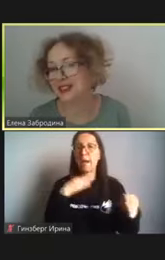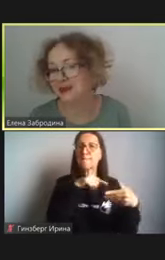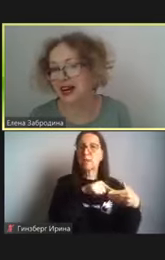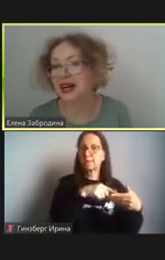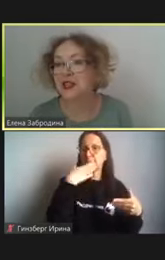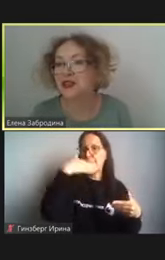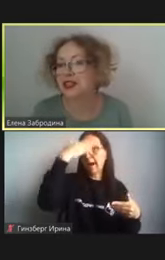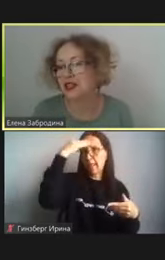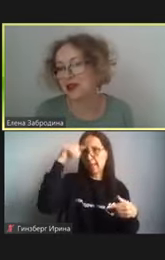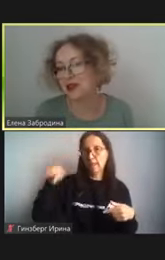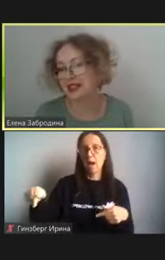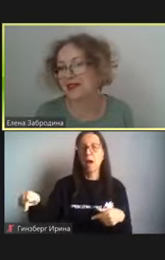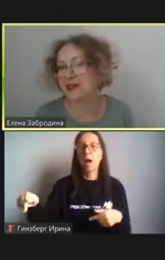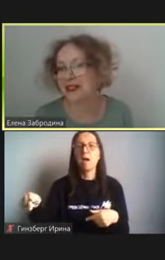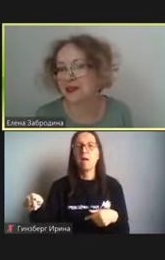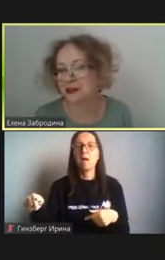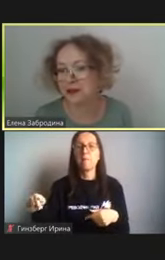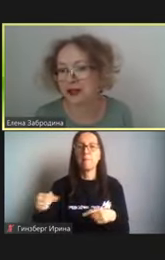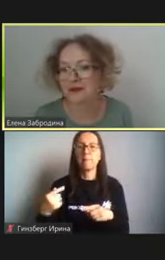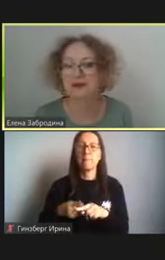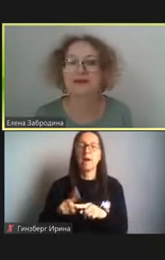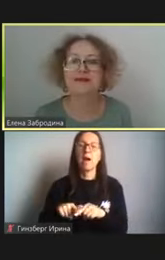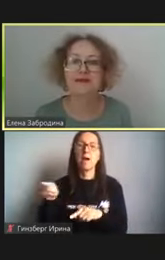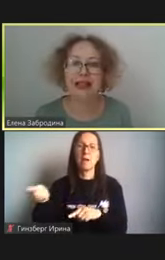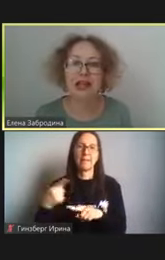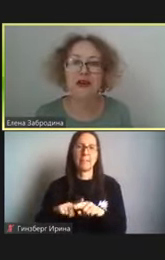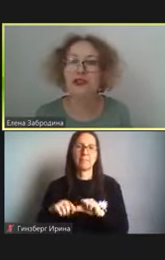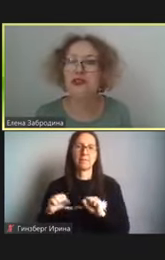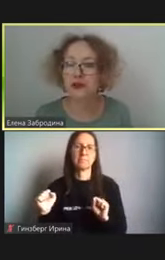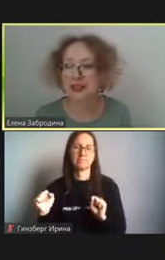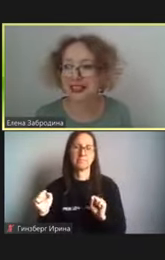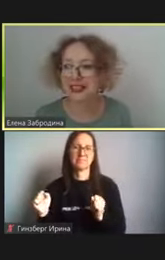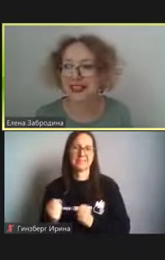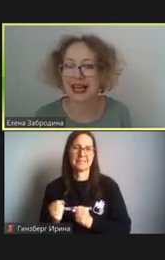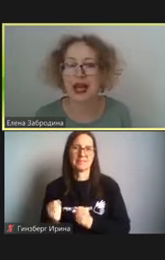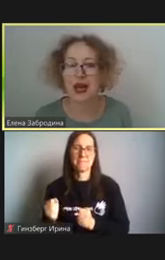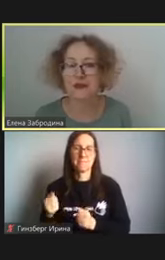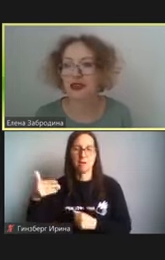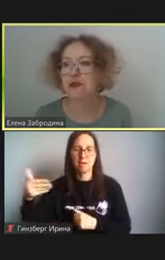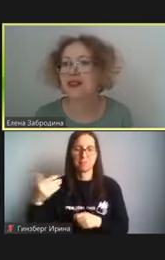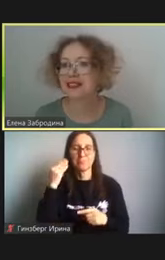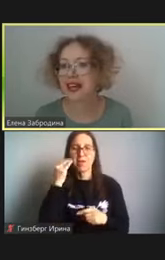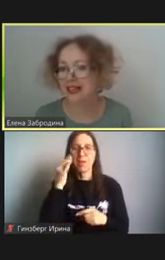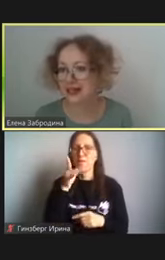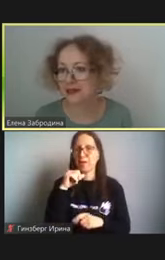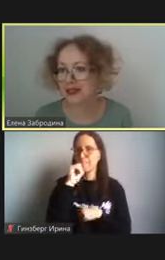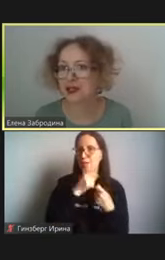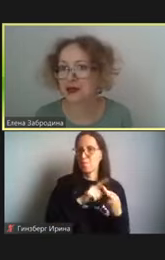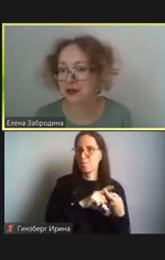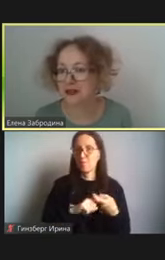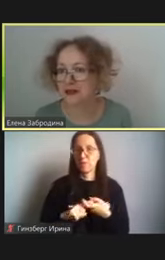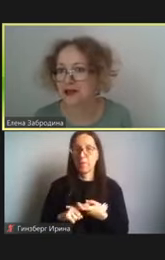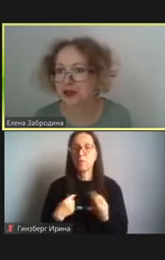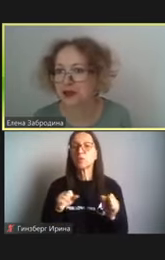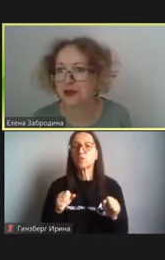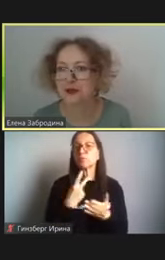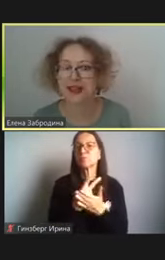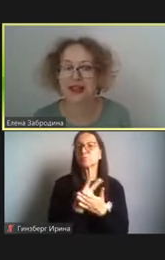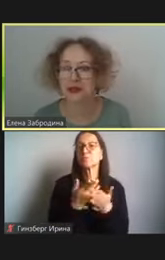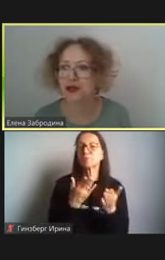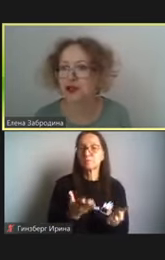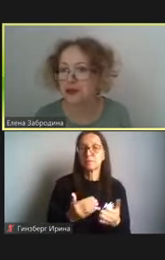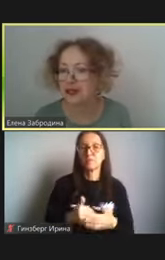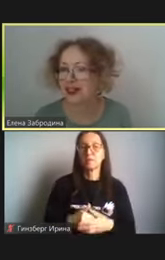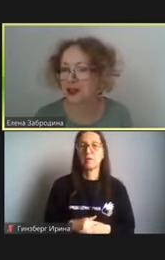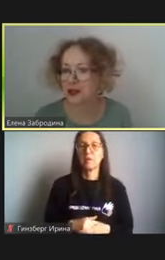это зима. То есть это еще разные времена года. Но и с другой стороны, вот что мясная лавка, на которую мы с вами взглянули